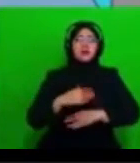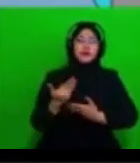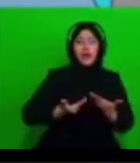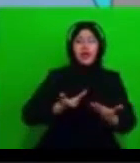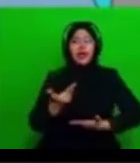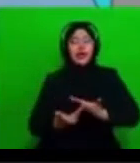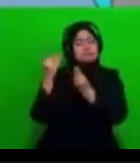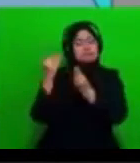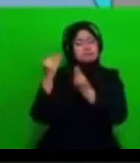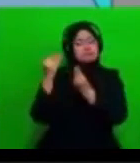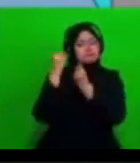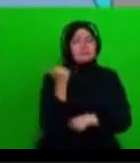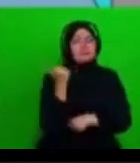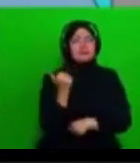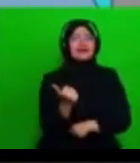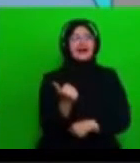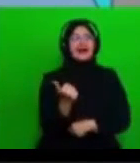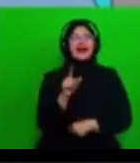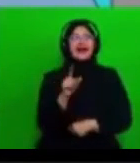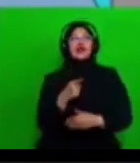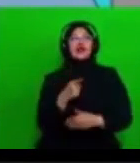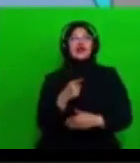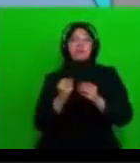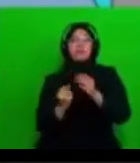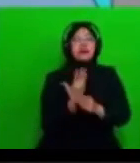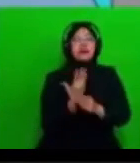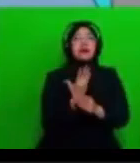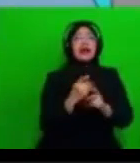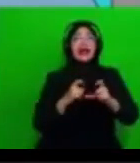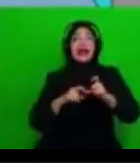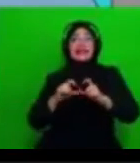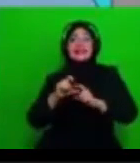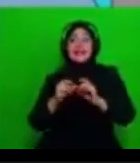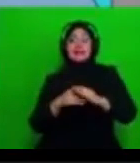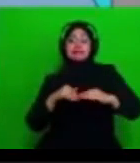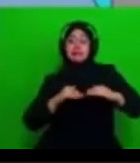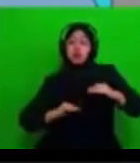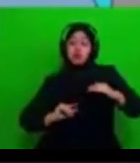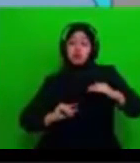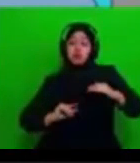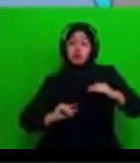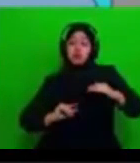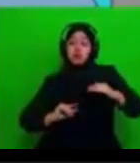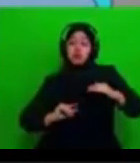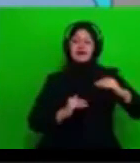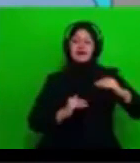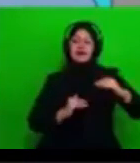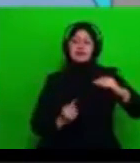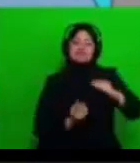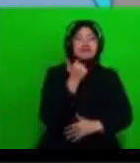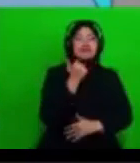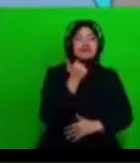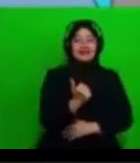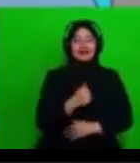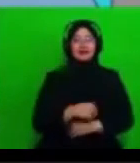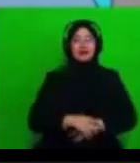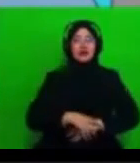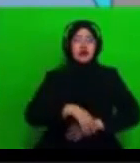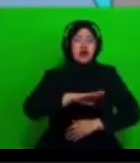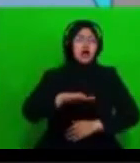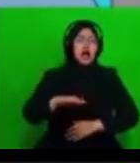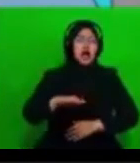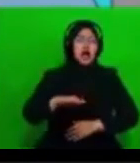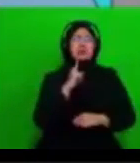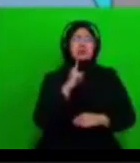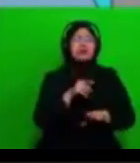Dan artinya kita telah meletakkan fondasi untuk pengembangan SDM ke depan. Yang kedua adalah tidak ada anak yang tertinggal atau no